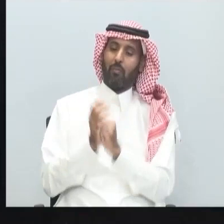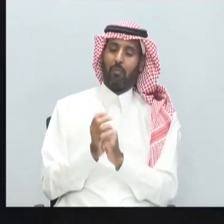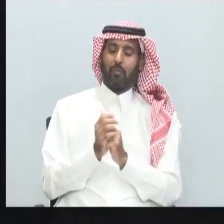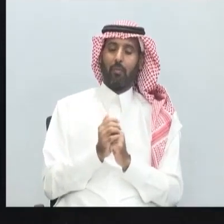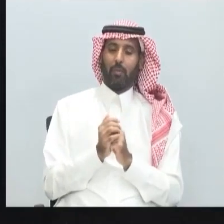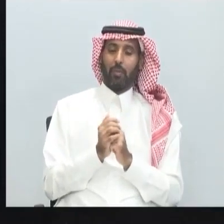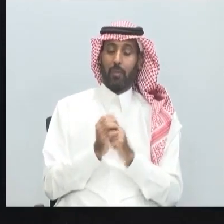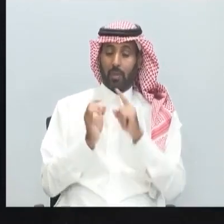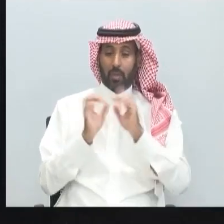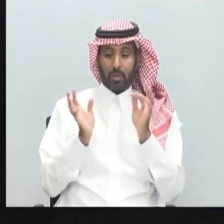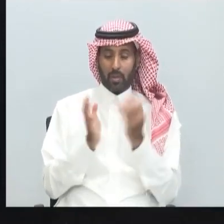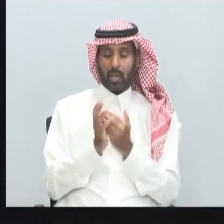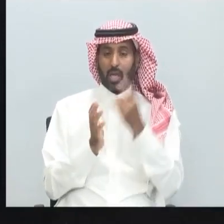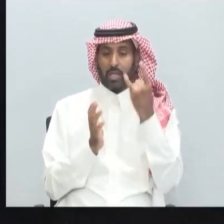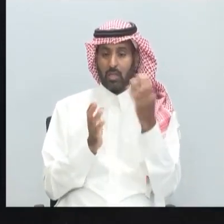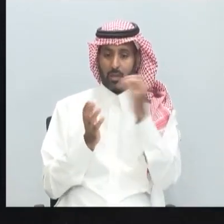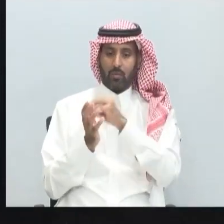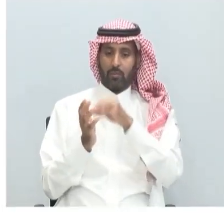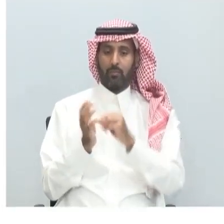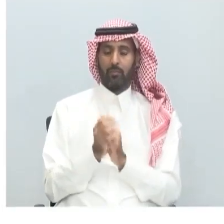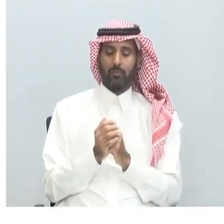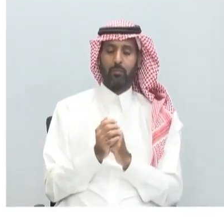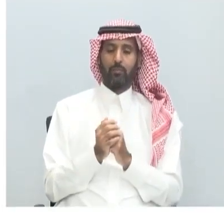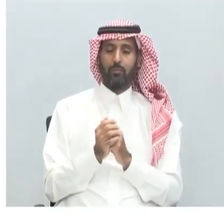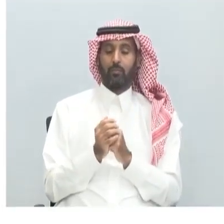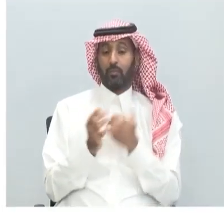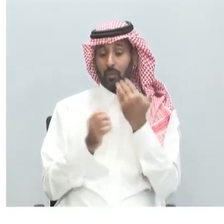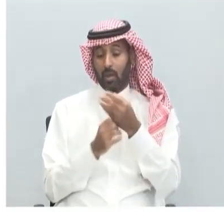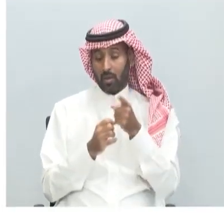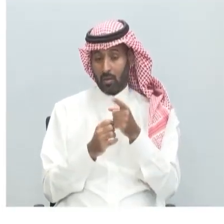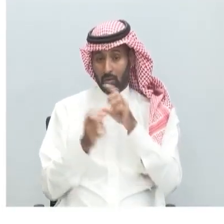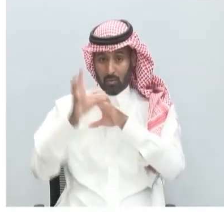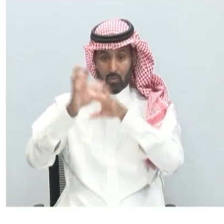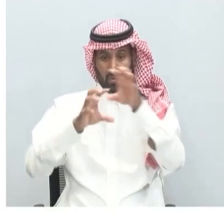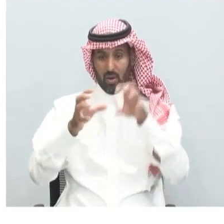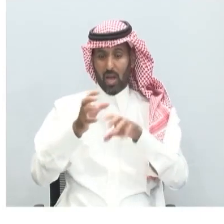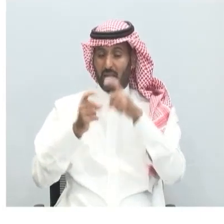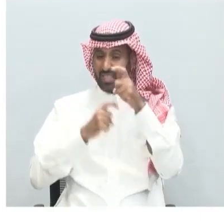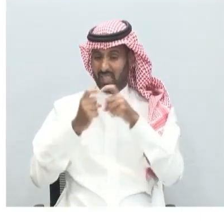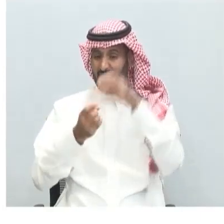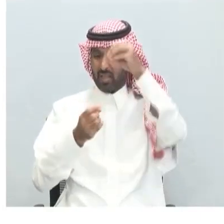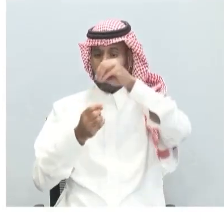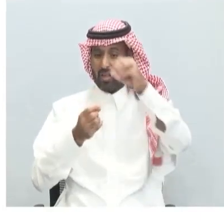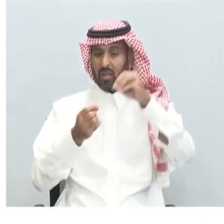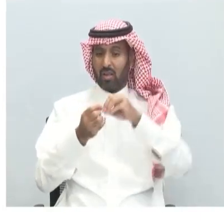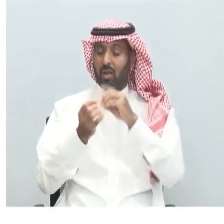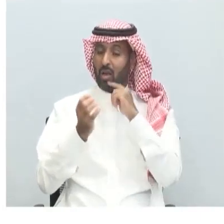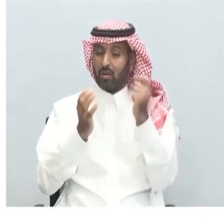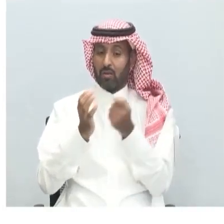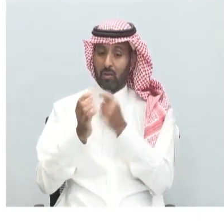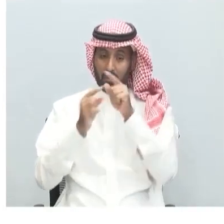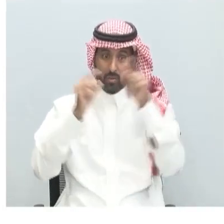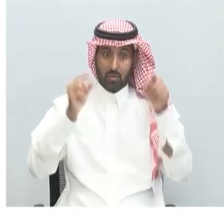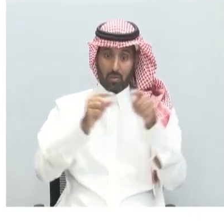وهنا انتهى التوزيع اذا عندما اقوم بتوزيع مثلا باستخدام رسم